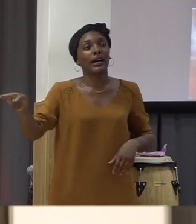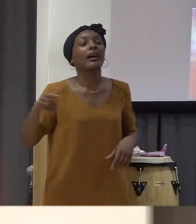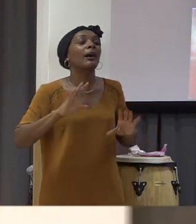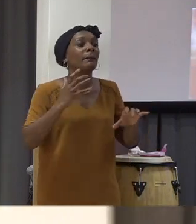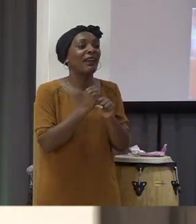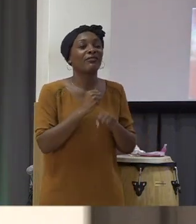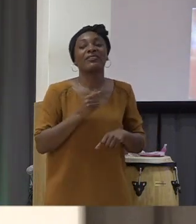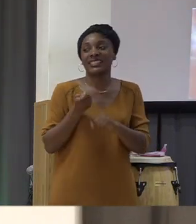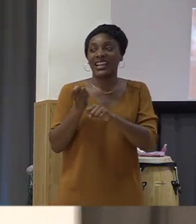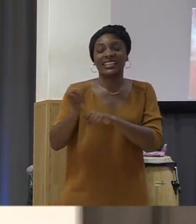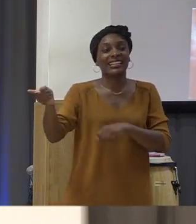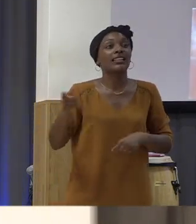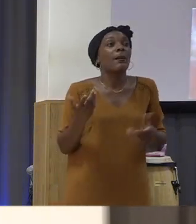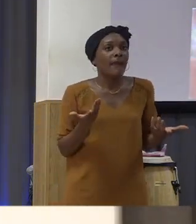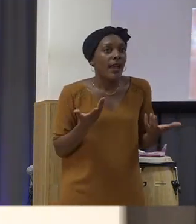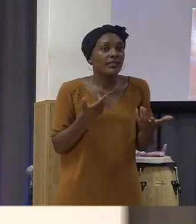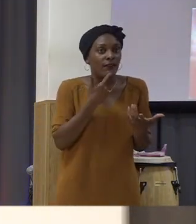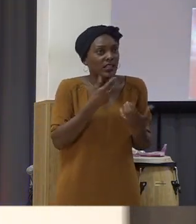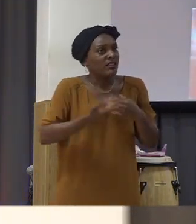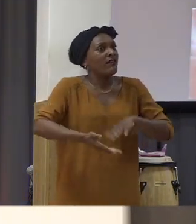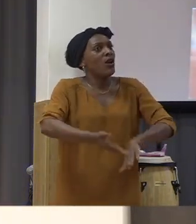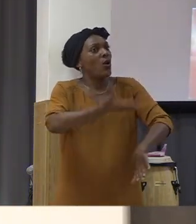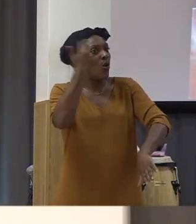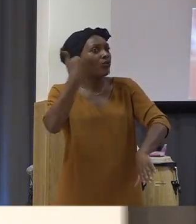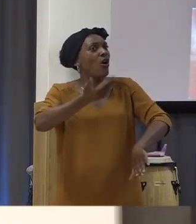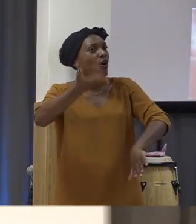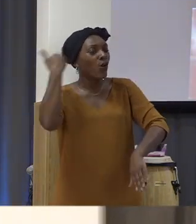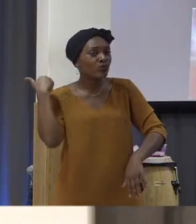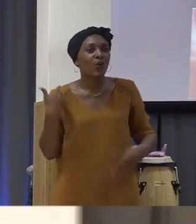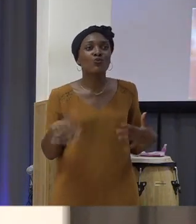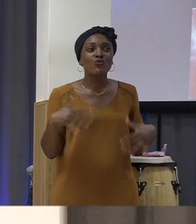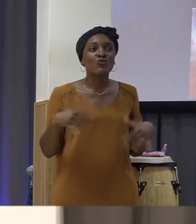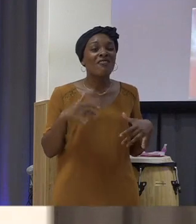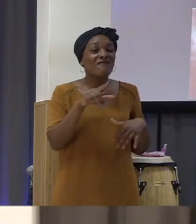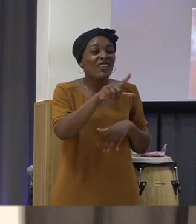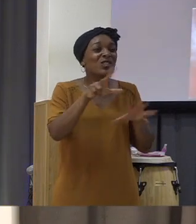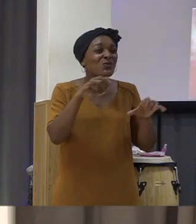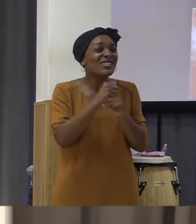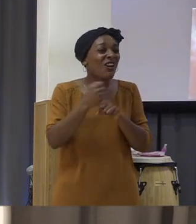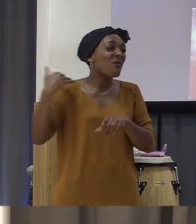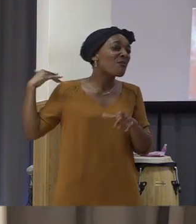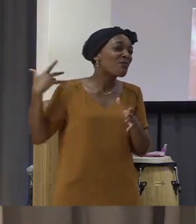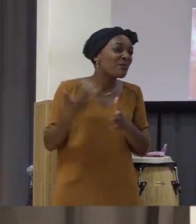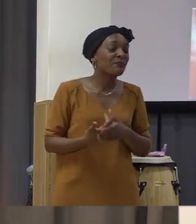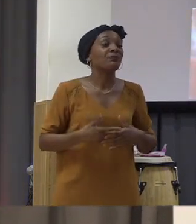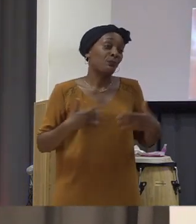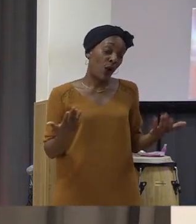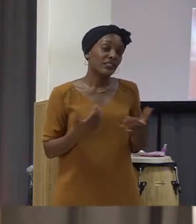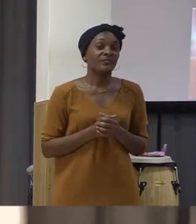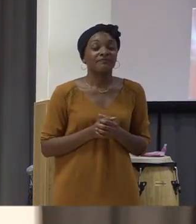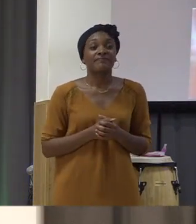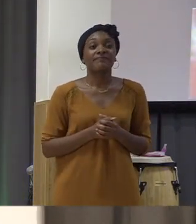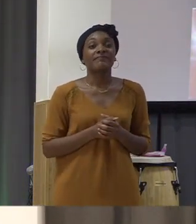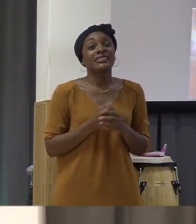peu quand même la durée quand même. Il y a 28 ans. Alors effectivement, c'est quelque